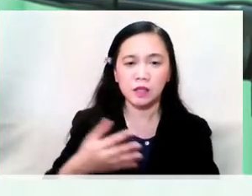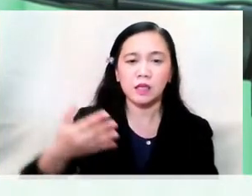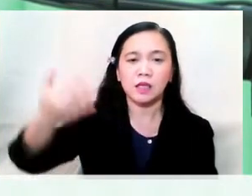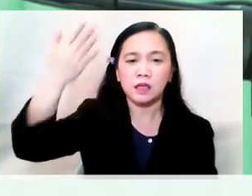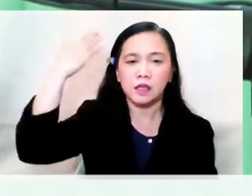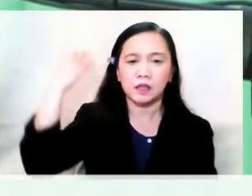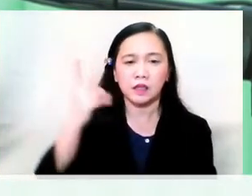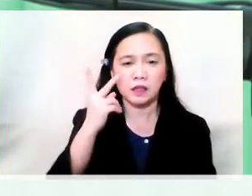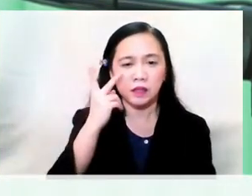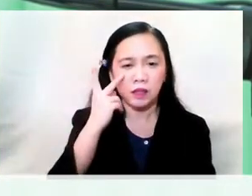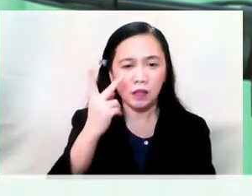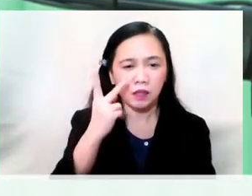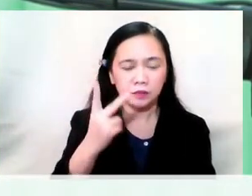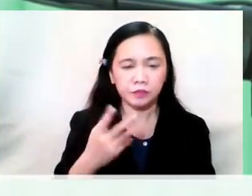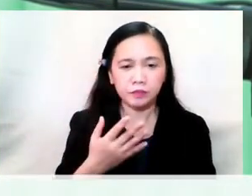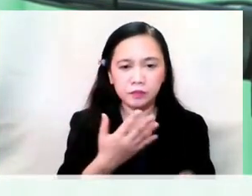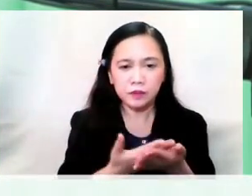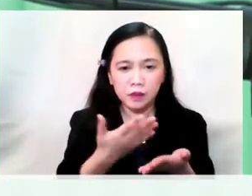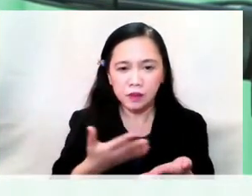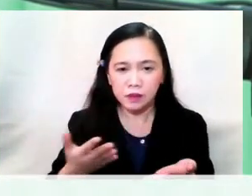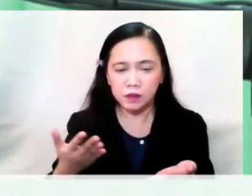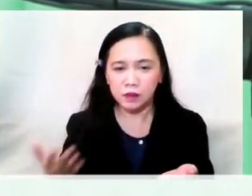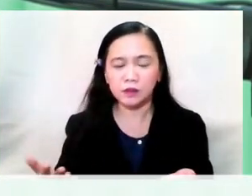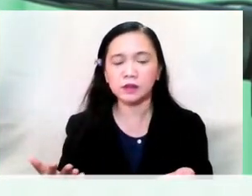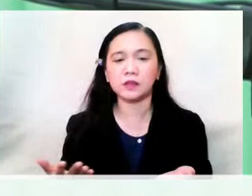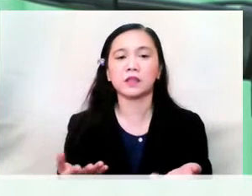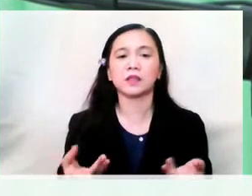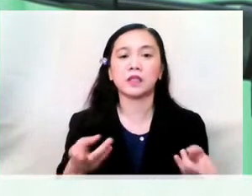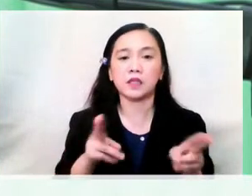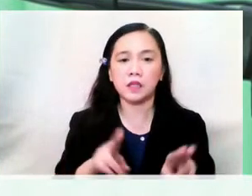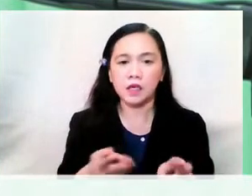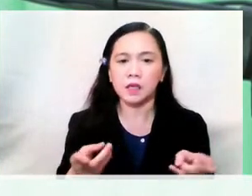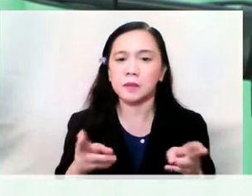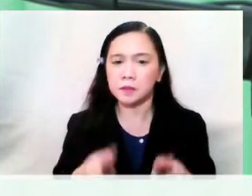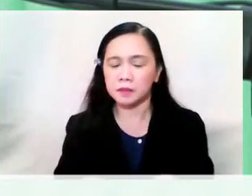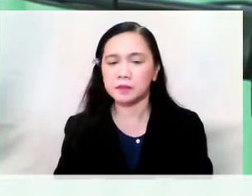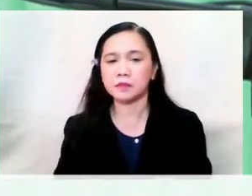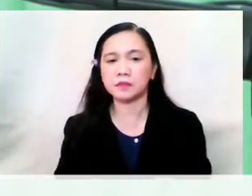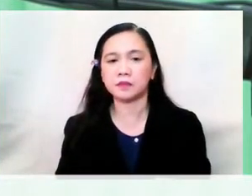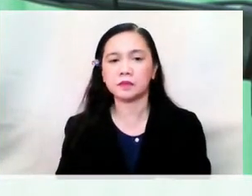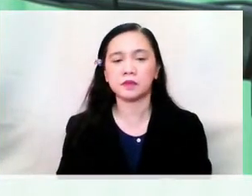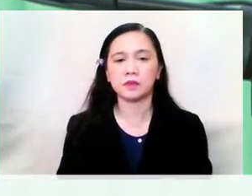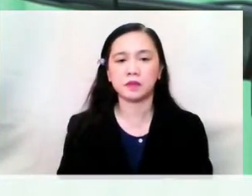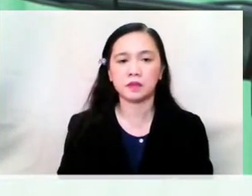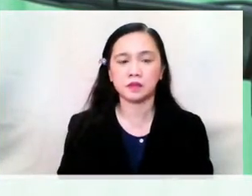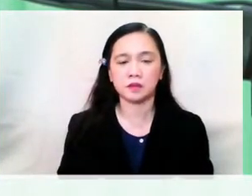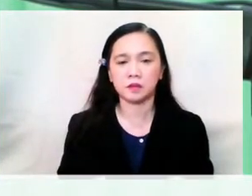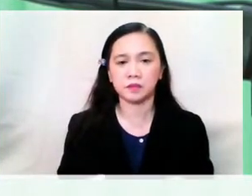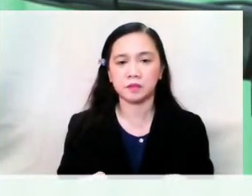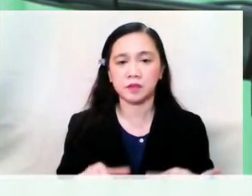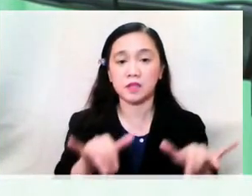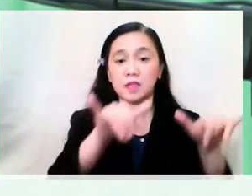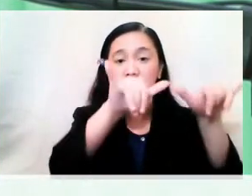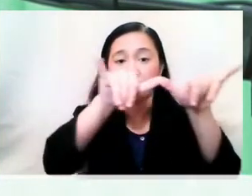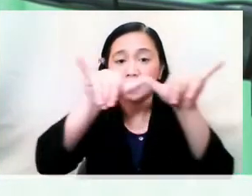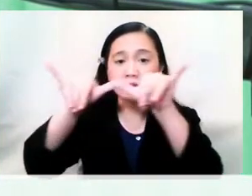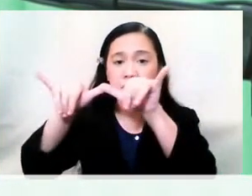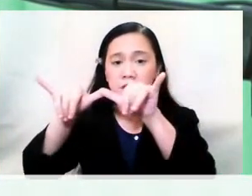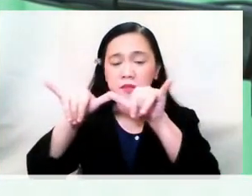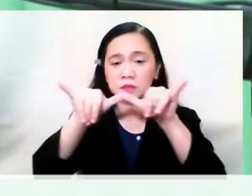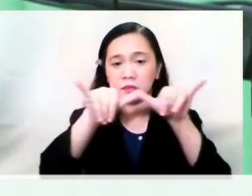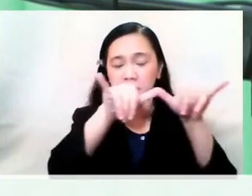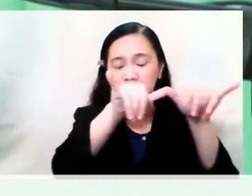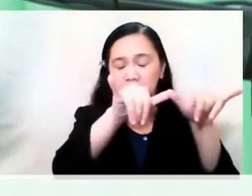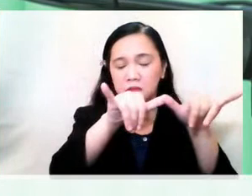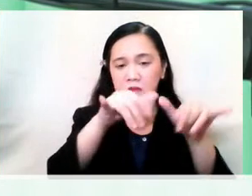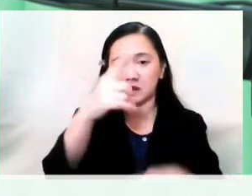mga bagay at sa mga pangyayari ay ayon lang sa sukatan ng mga tao, tingin ng mga